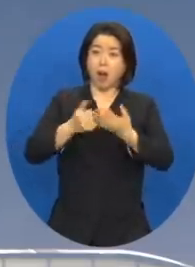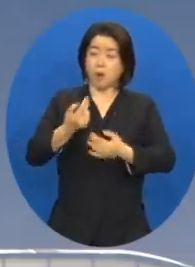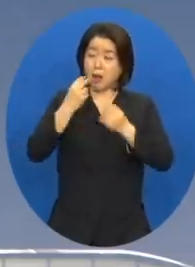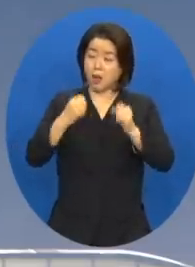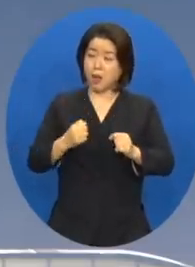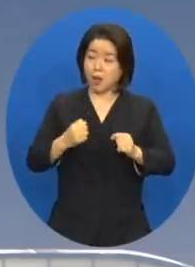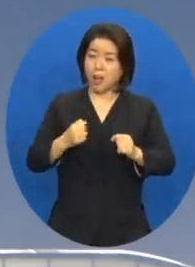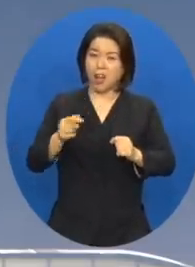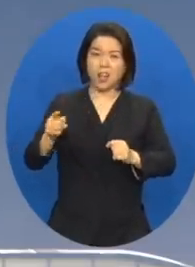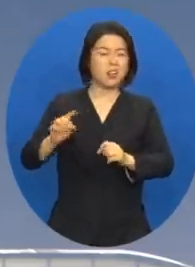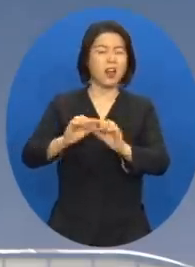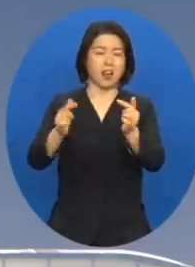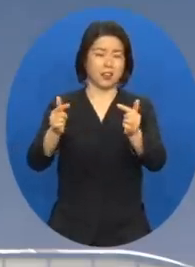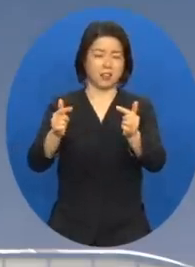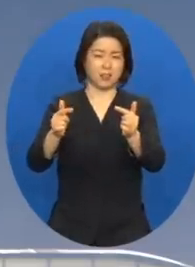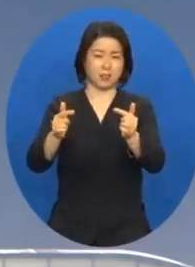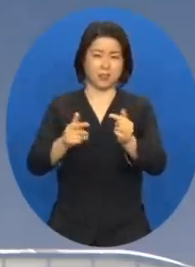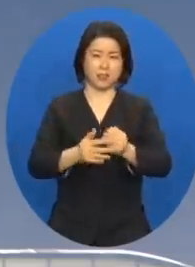거듭난 거 아니에요.